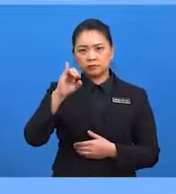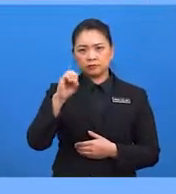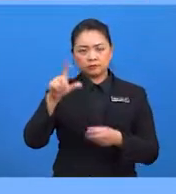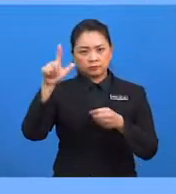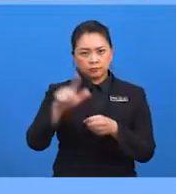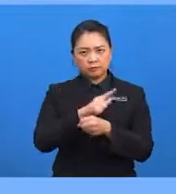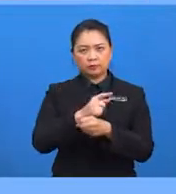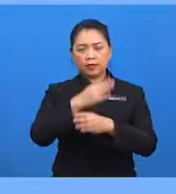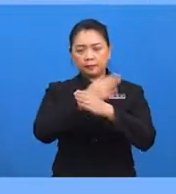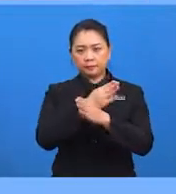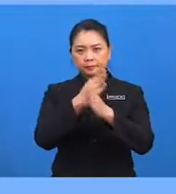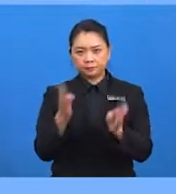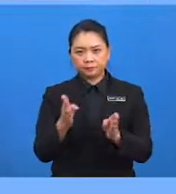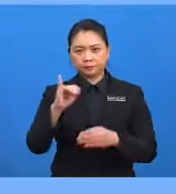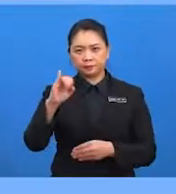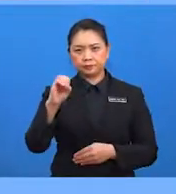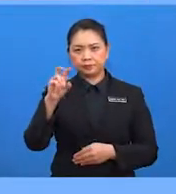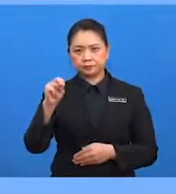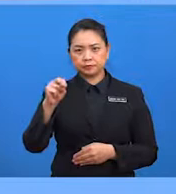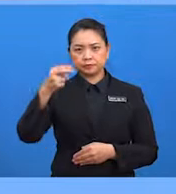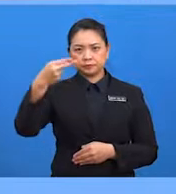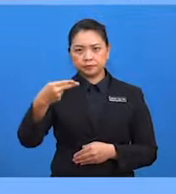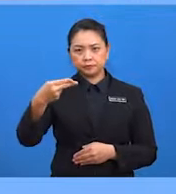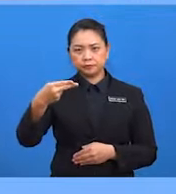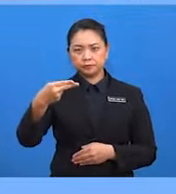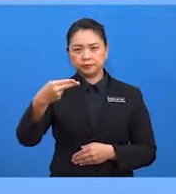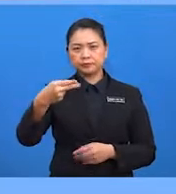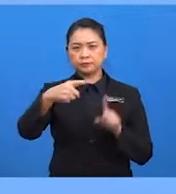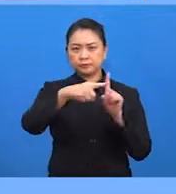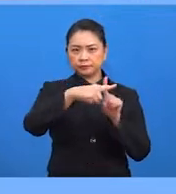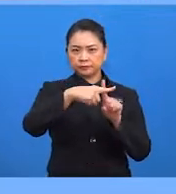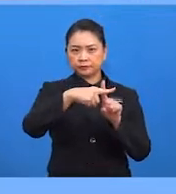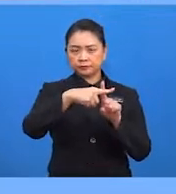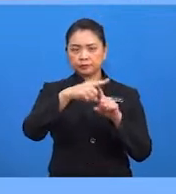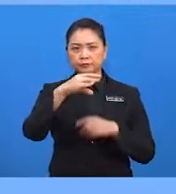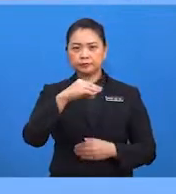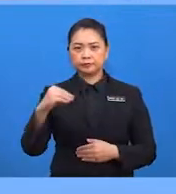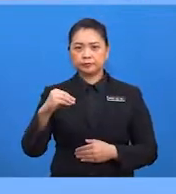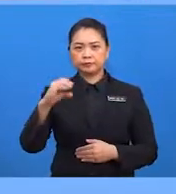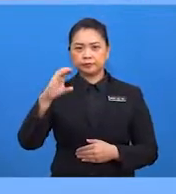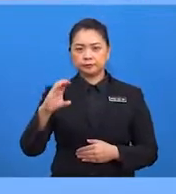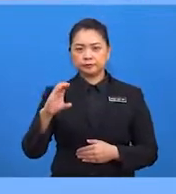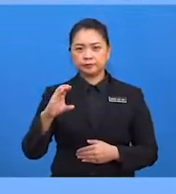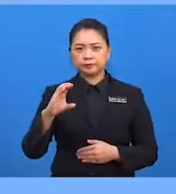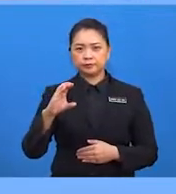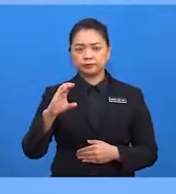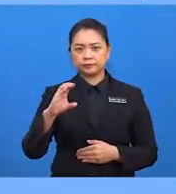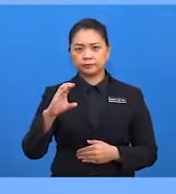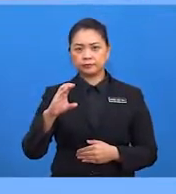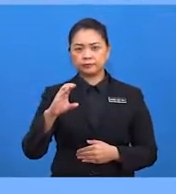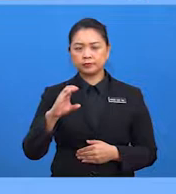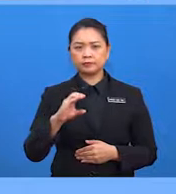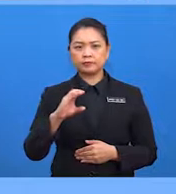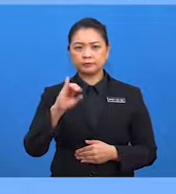lengkap dan membentuk ion hidrogen H positif dan ion